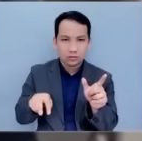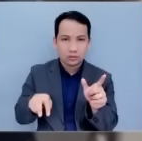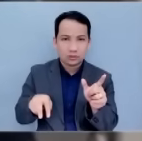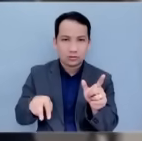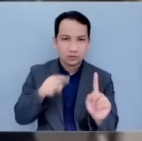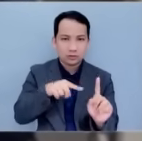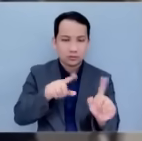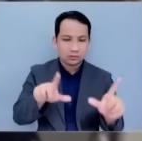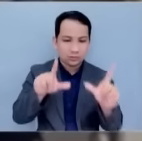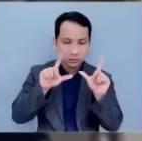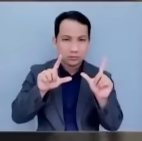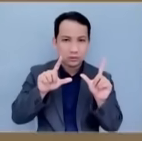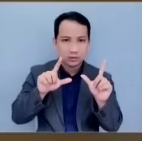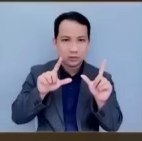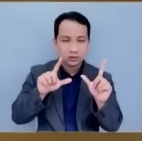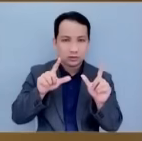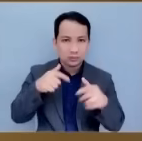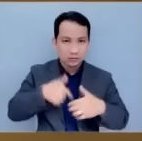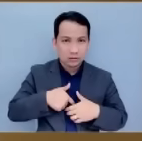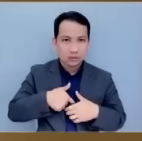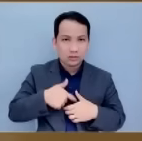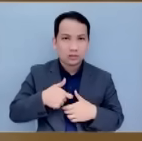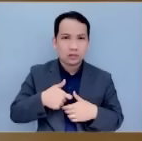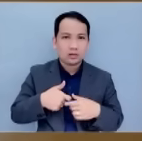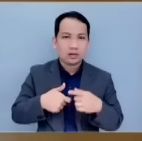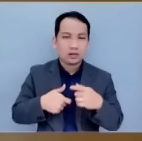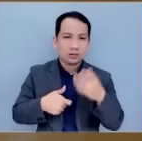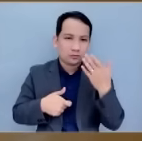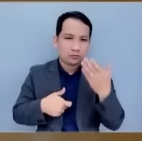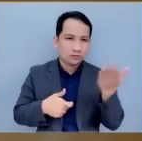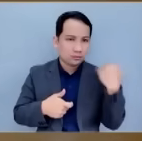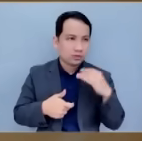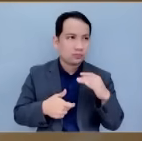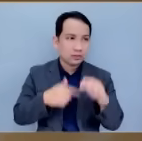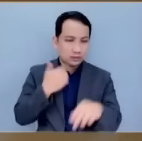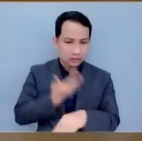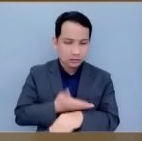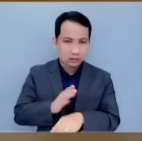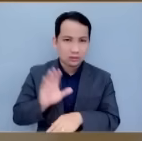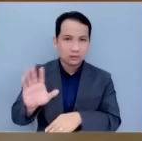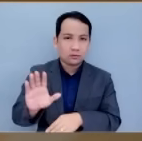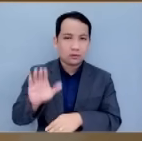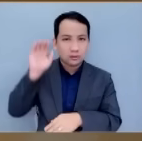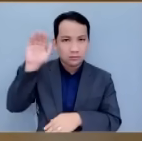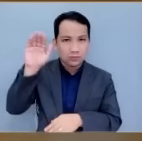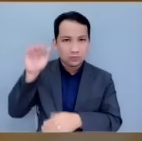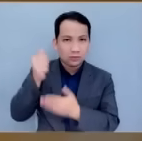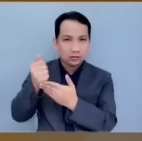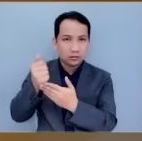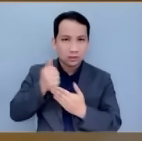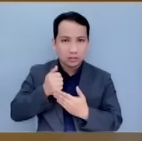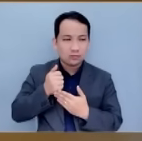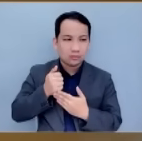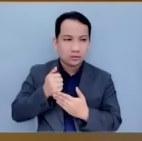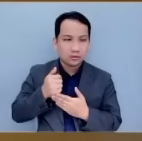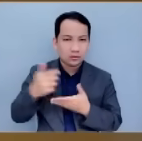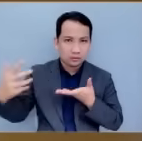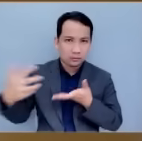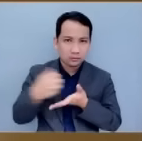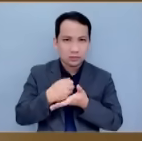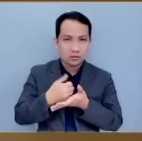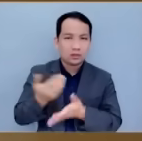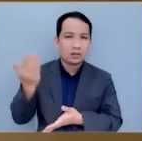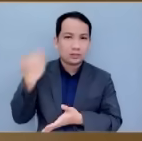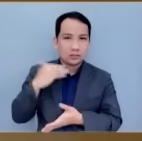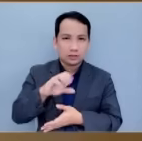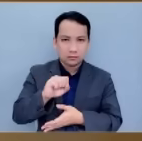granada at baril sa social media. Mula pala yun sa anak ng suspek na nananawagan ng tulong. Dito na nakonekta na may dati ng kaso sa